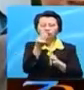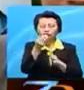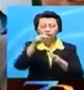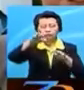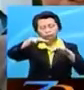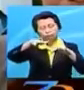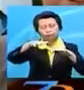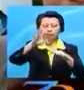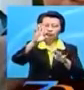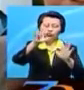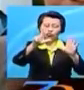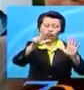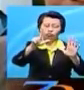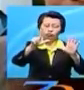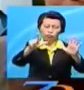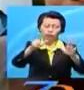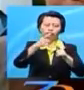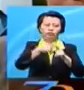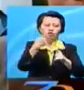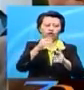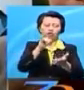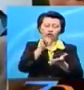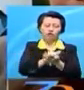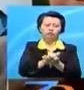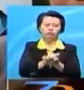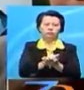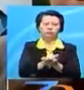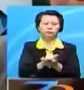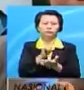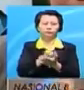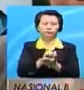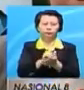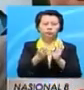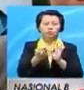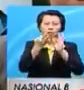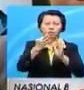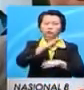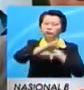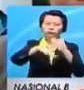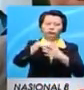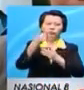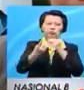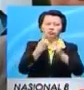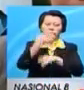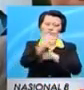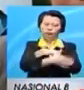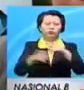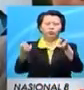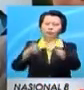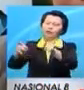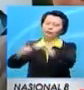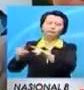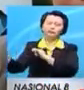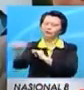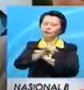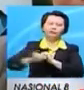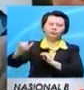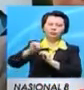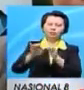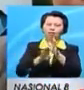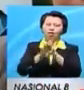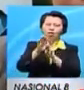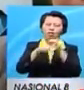marginal. Jadi kita, ini satu perkara yang dihadapi oleh semua negara di dunia lah, bukan saja di Malaysia. Dalam beberapa buah